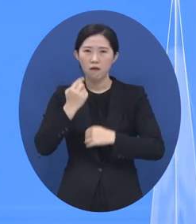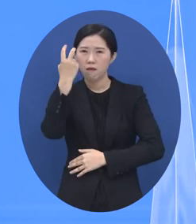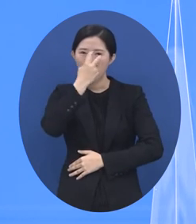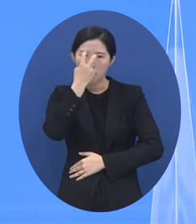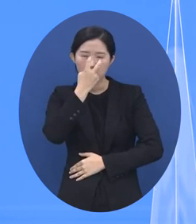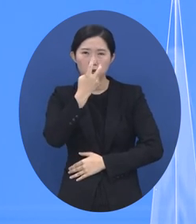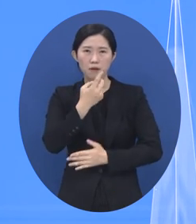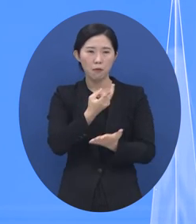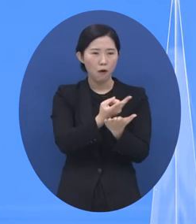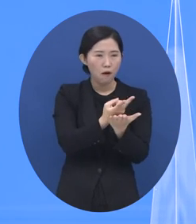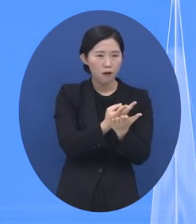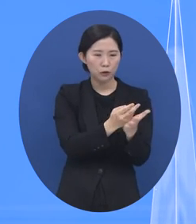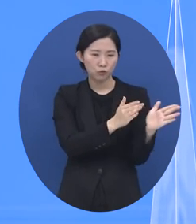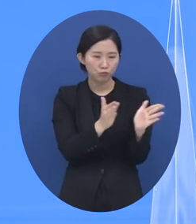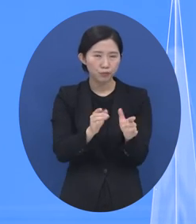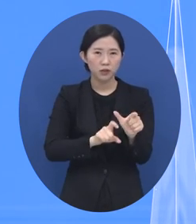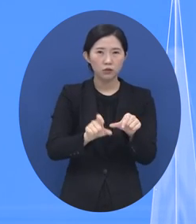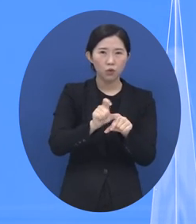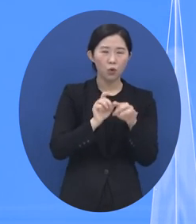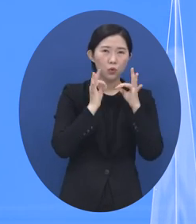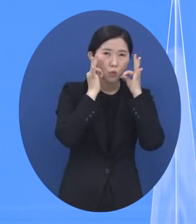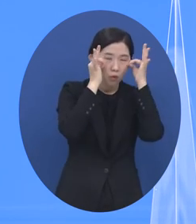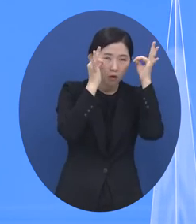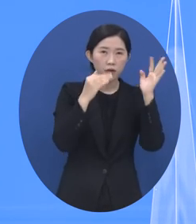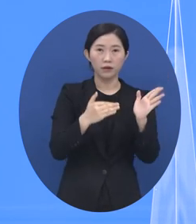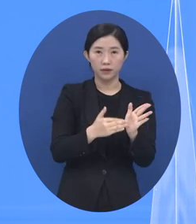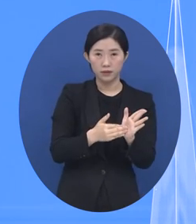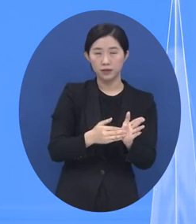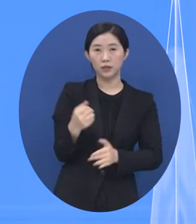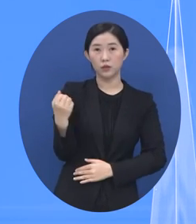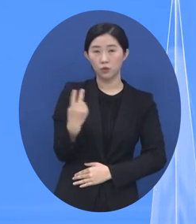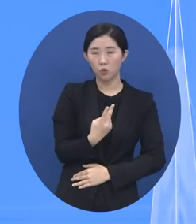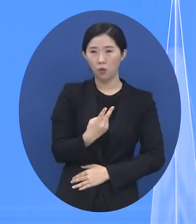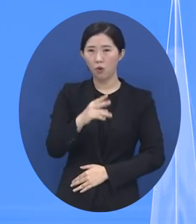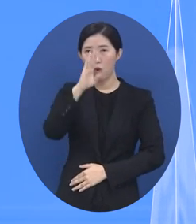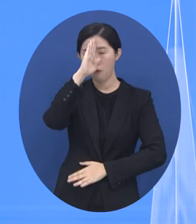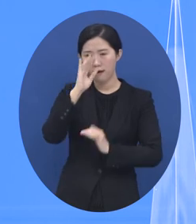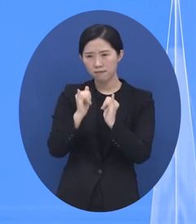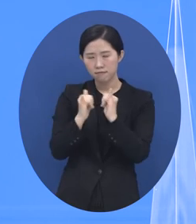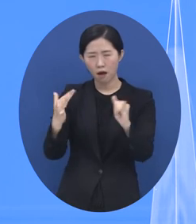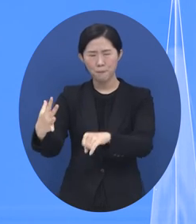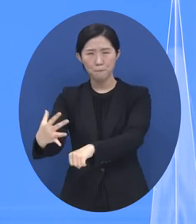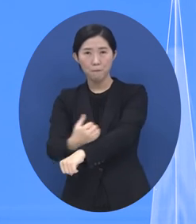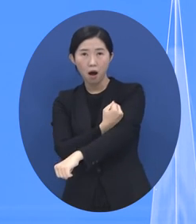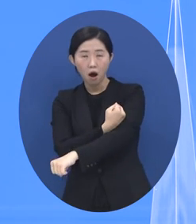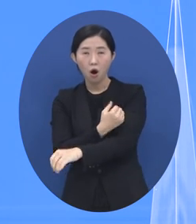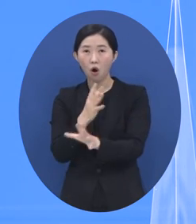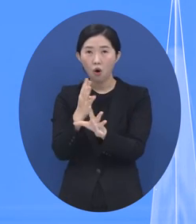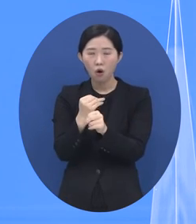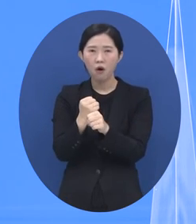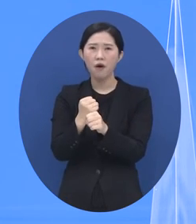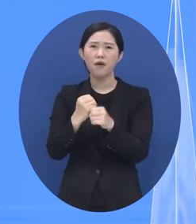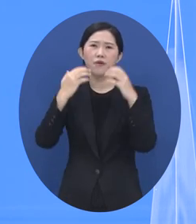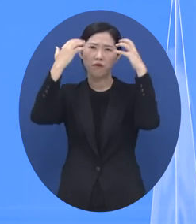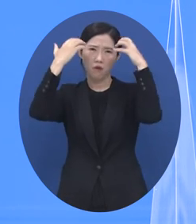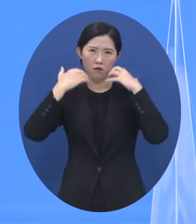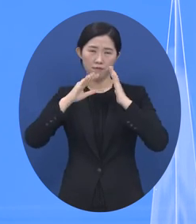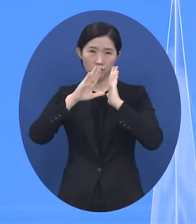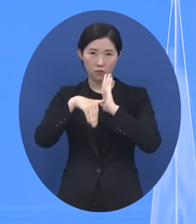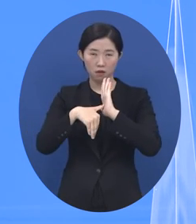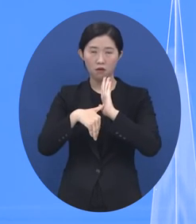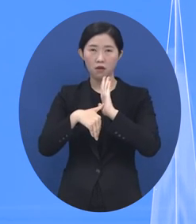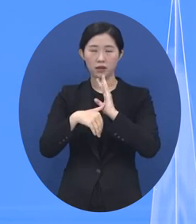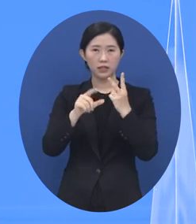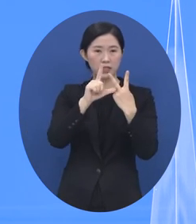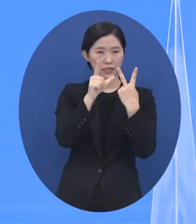확충하고 운영 체계를 구축했던 작년 봄도 그랬고, 환자가 갑자기 폭증했던 여름의 2차 유행과 겨울의